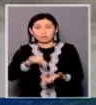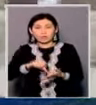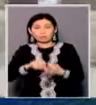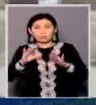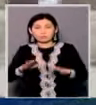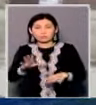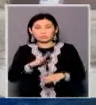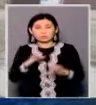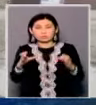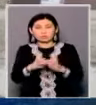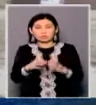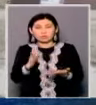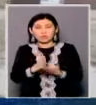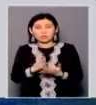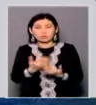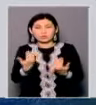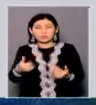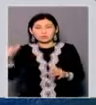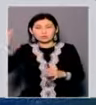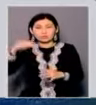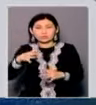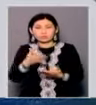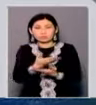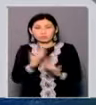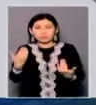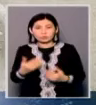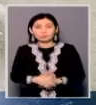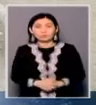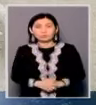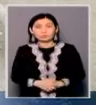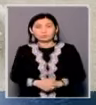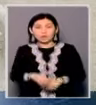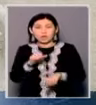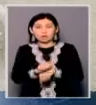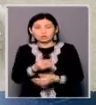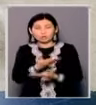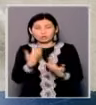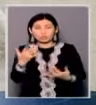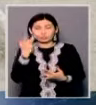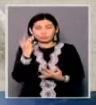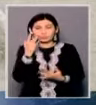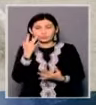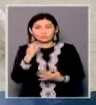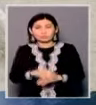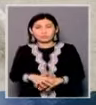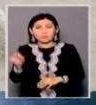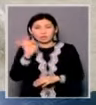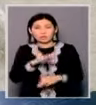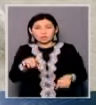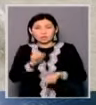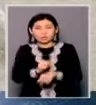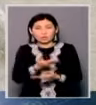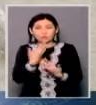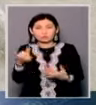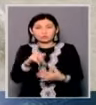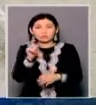жерге топтаса салады. Жарықтың жайы да мәз емес көрінеді. Остановкамыз жоқ, тұрақты. Тұрағымыз жоқ ешқандай. Қай